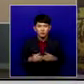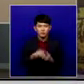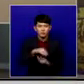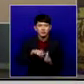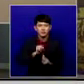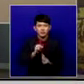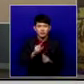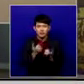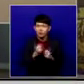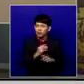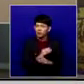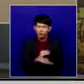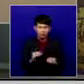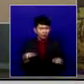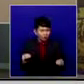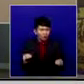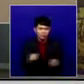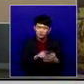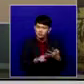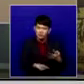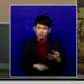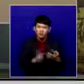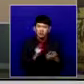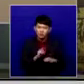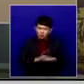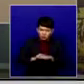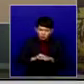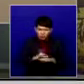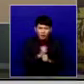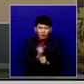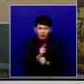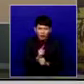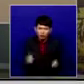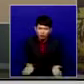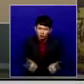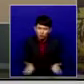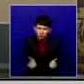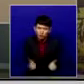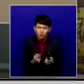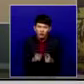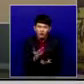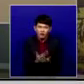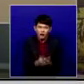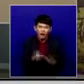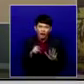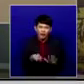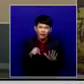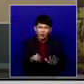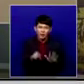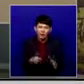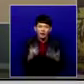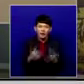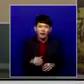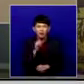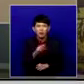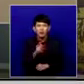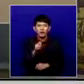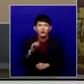มันดับสนิทแล้วต้องกระตุ้นภายในแต่ว่ากระตุ้น 5,000 และกระหยอกกระแยกแล้วอ้าง AI มันเจ๊ง